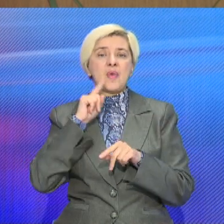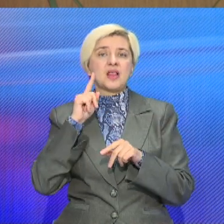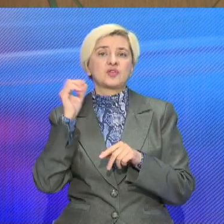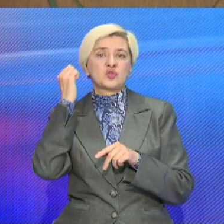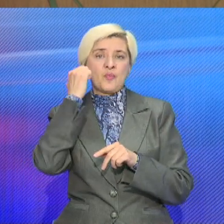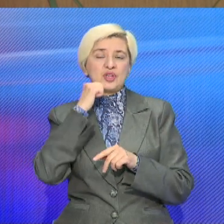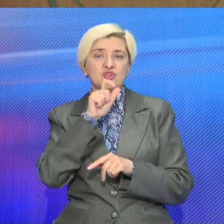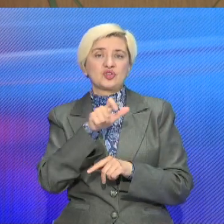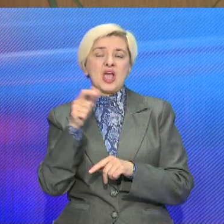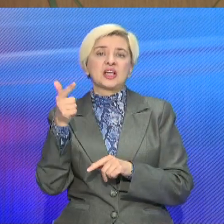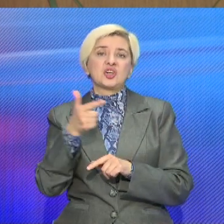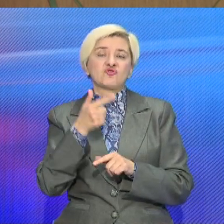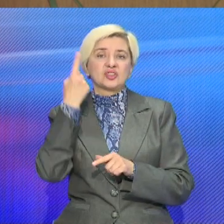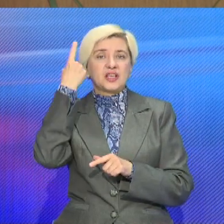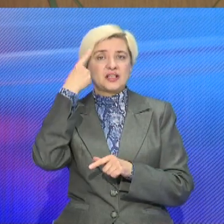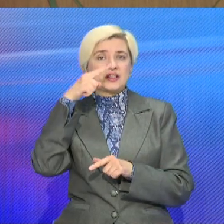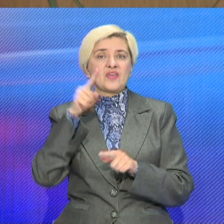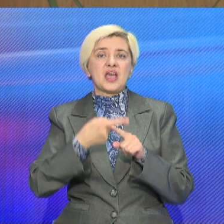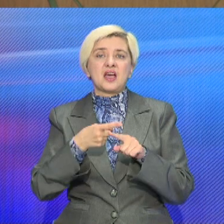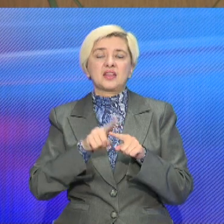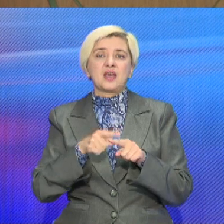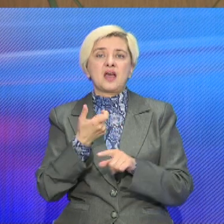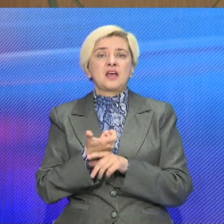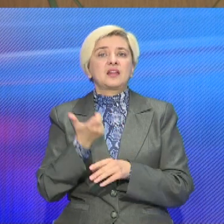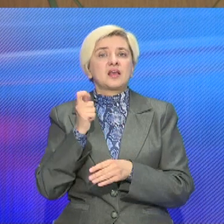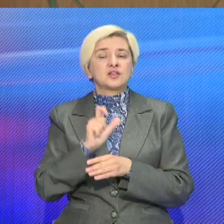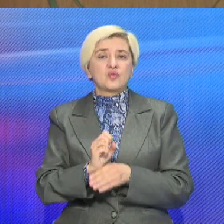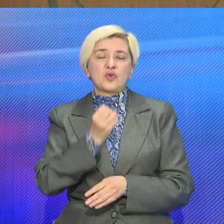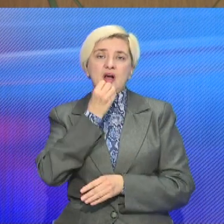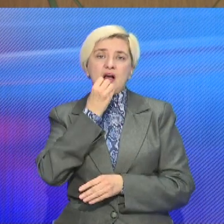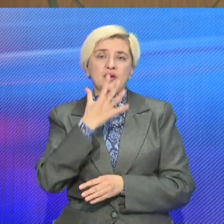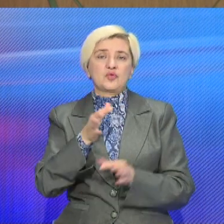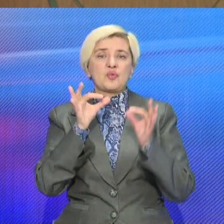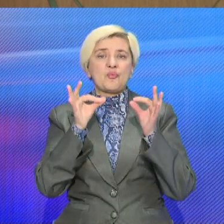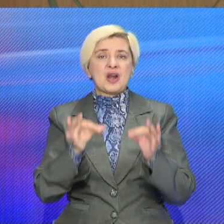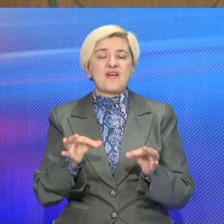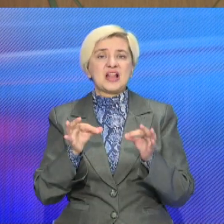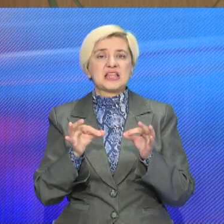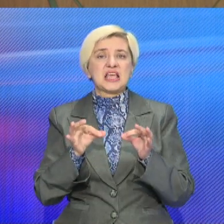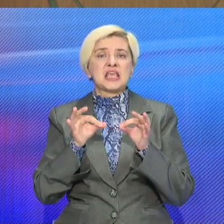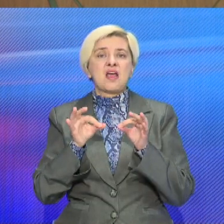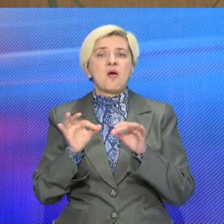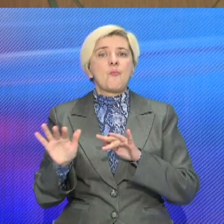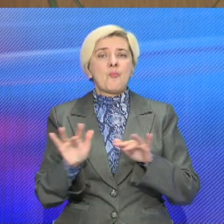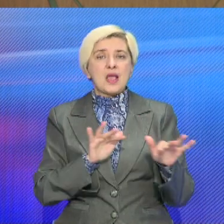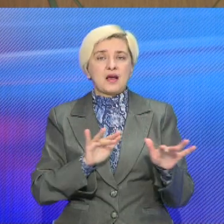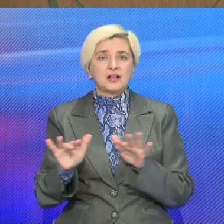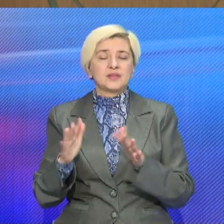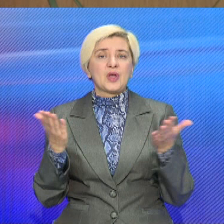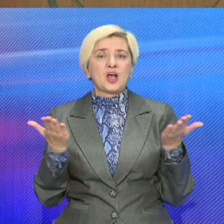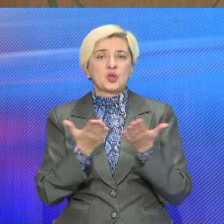есть гражданские инициативы – это настолько такой хороший, правильный механизм, который